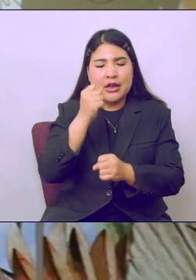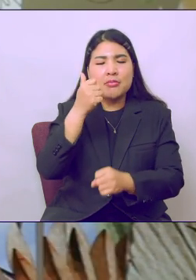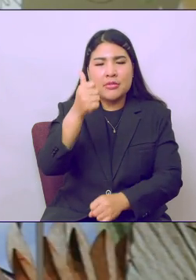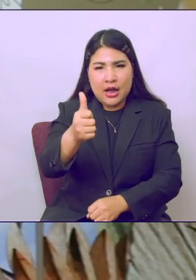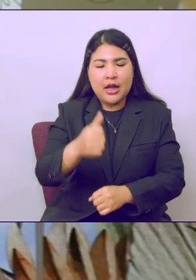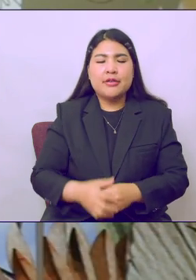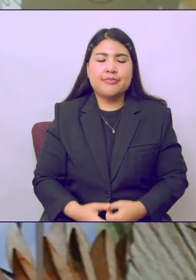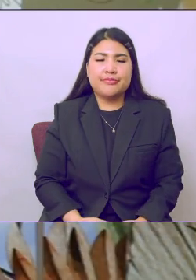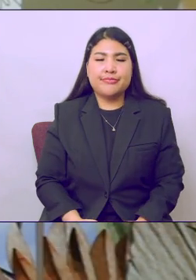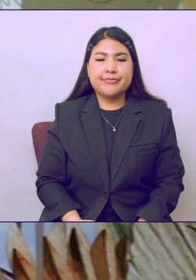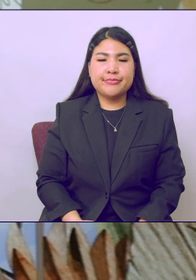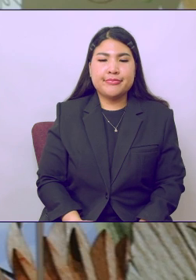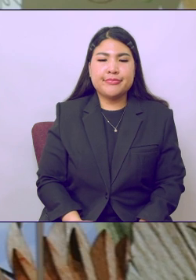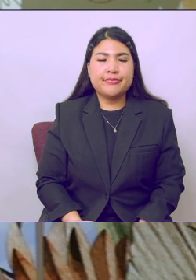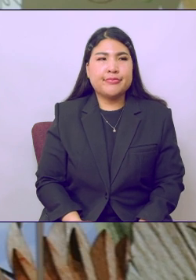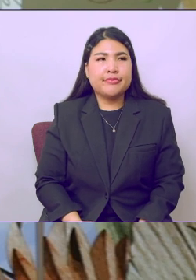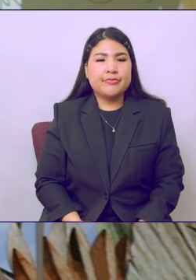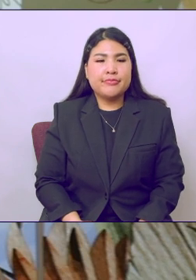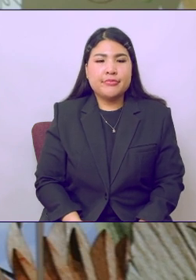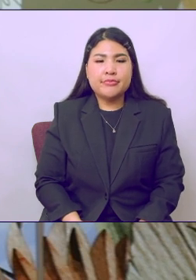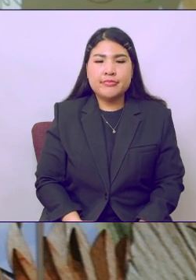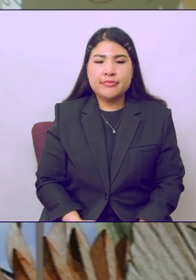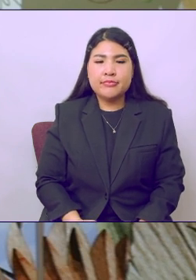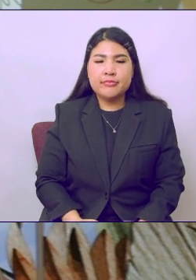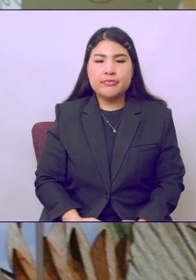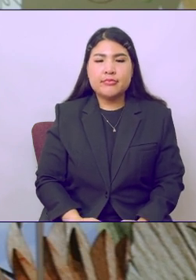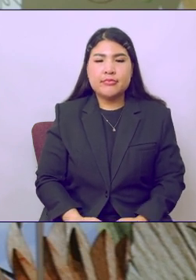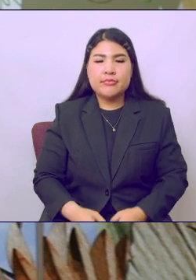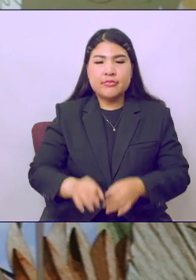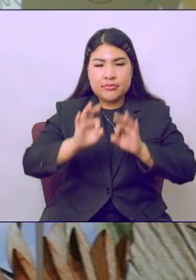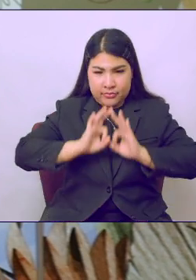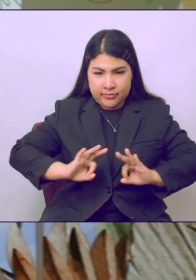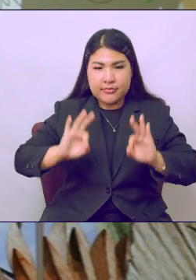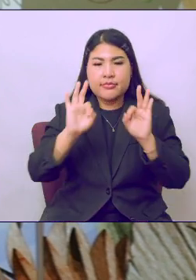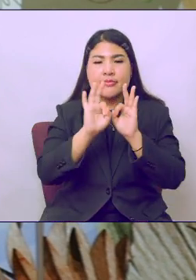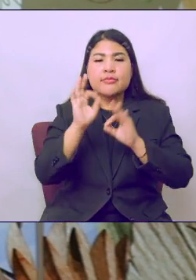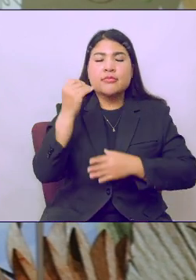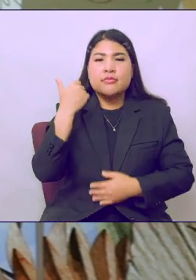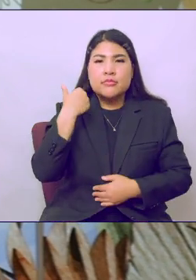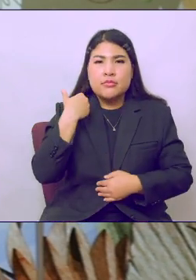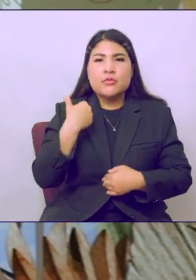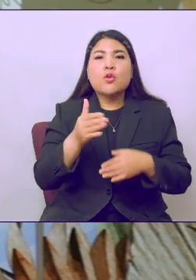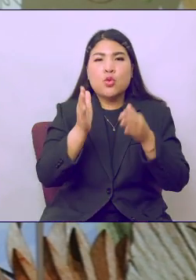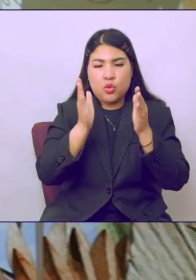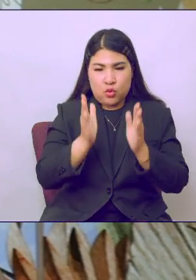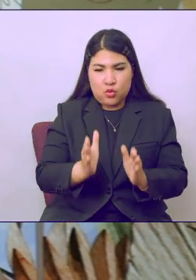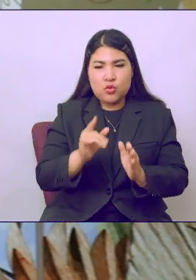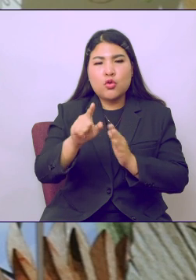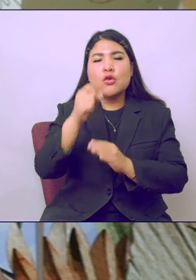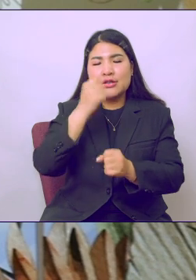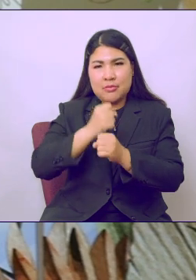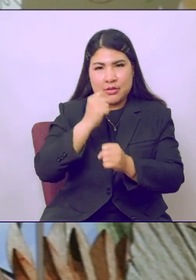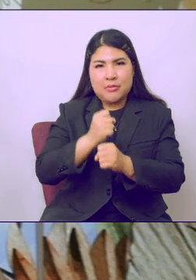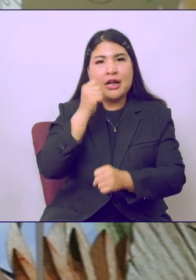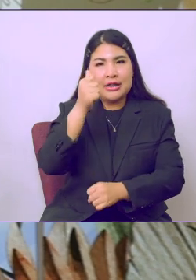เขาเรียกอ่าเป็นเป็นท่าที่อ่าสำคัญนะครับที่มนุษย์ควรจะต้องทำได้